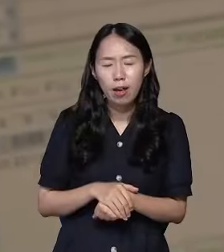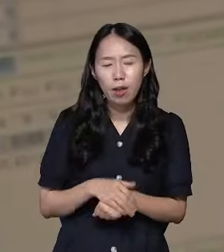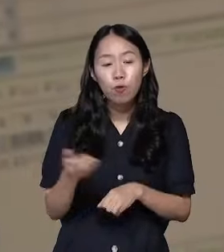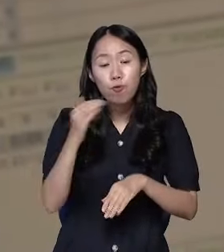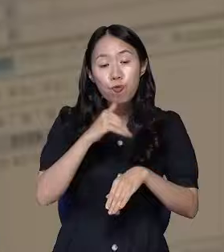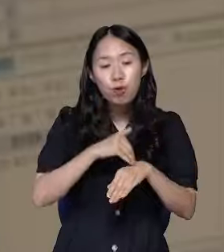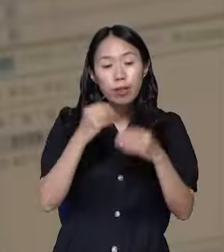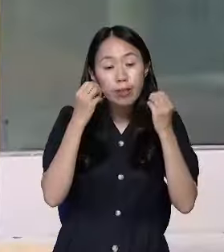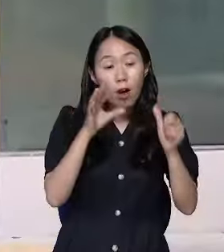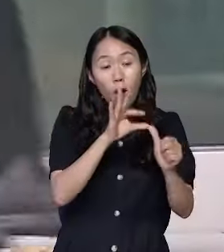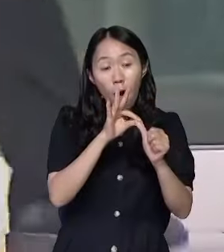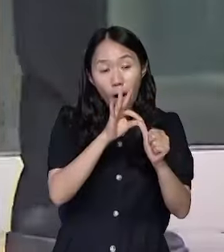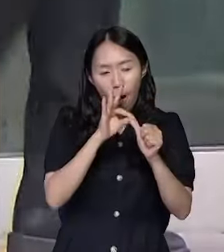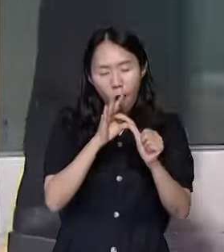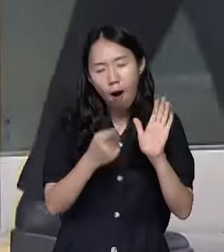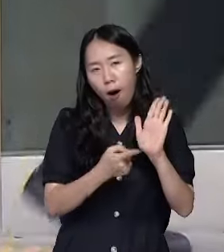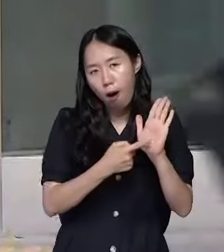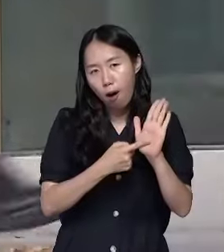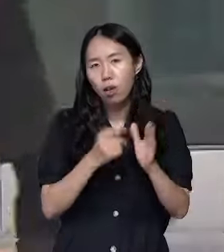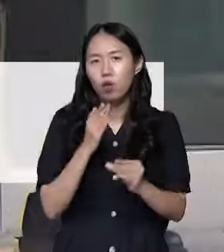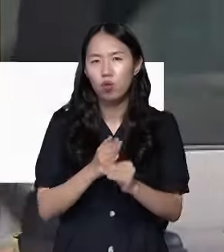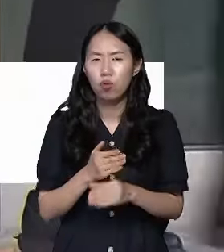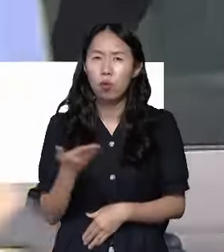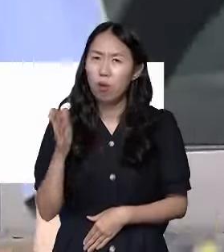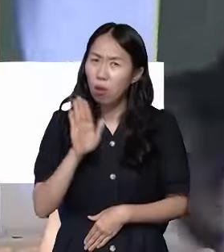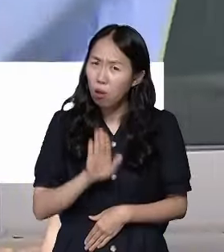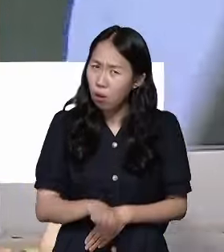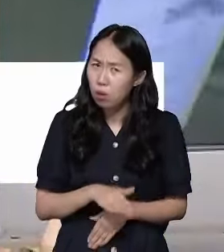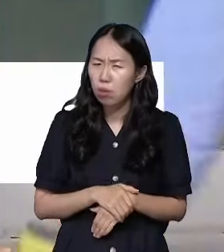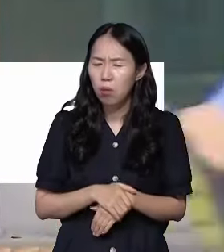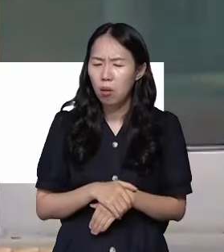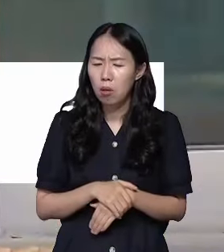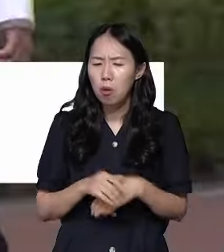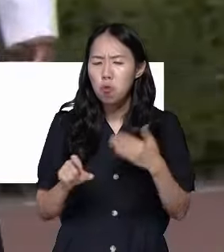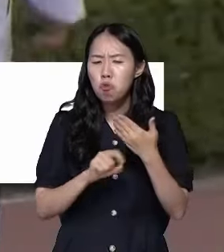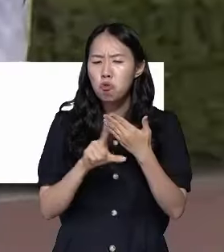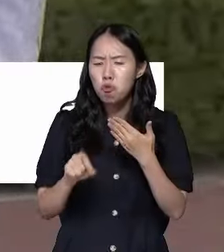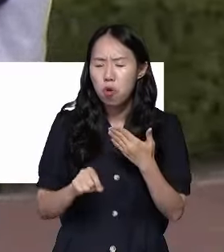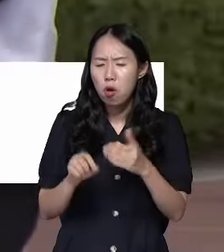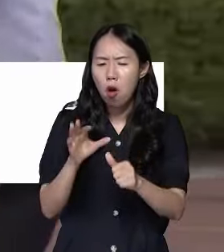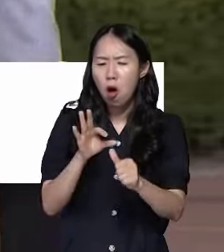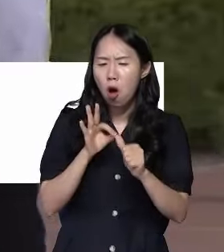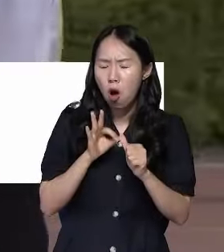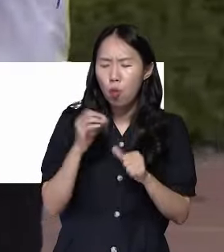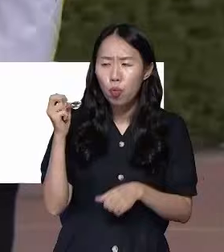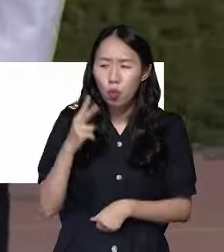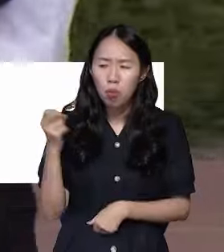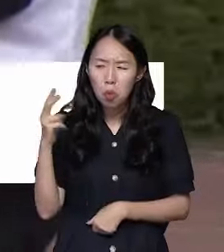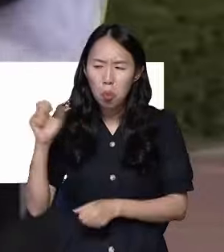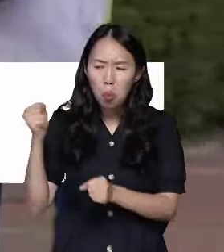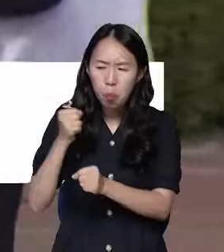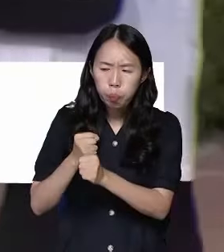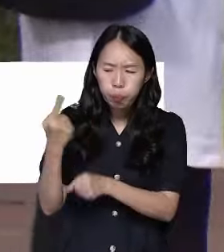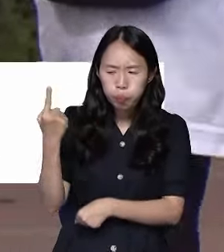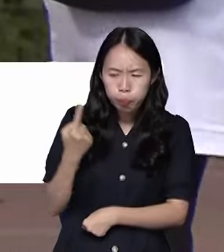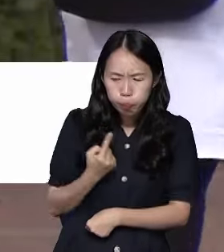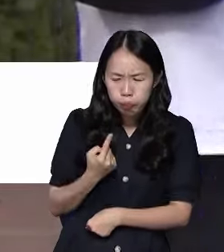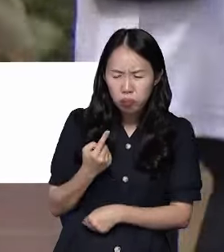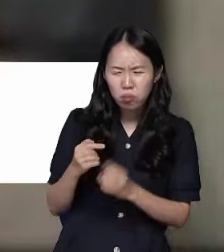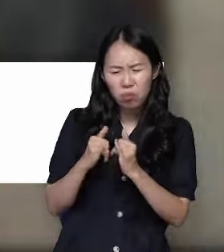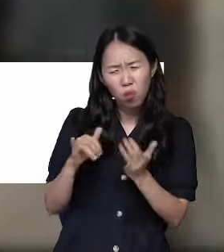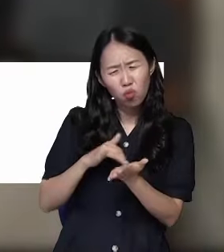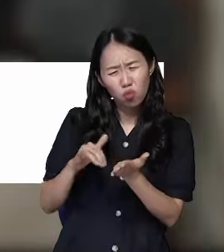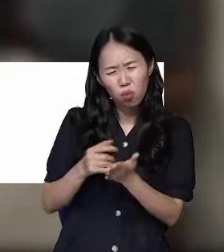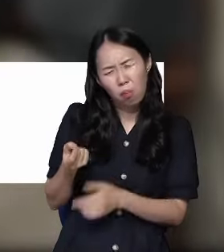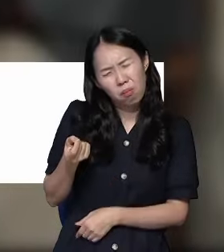전공의 신규 채용에 나선 겁니다. 하지만 하반기 채용에 응시하거나 복귀 의사를 가진 전공의는 극소수에 불과할